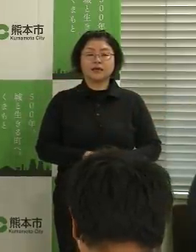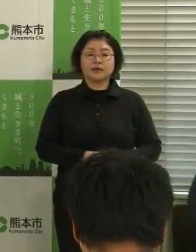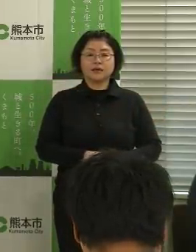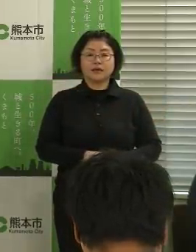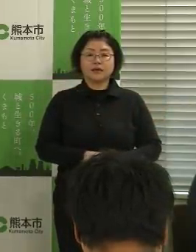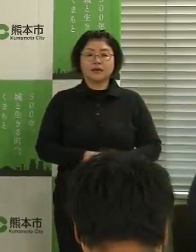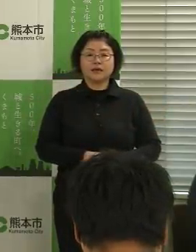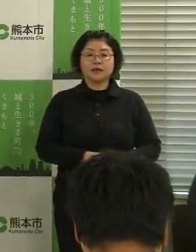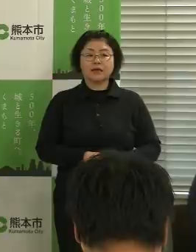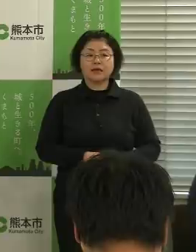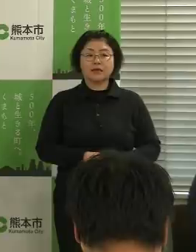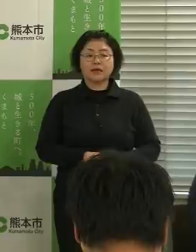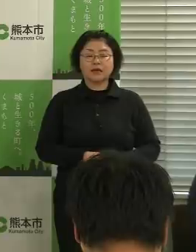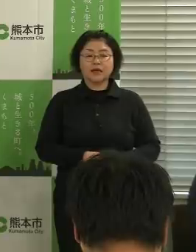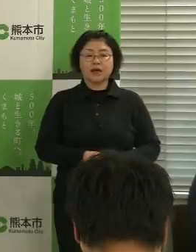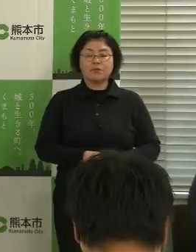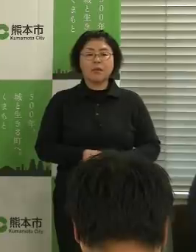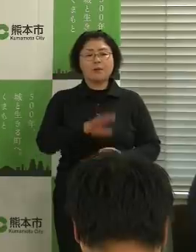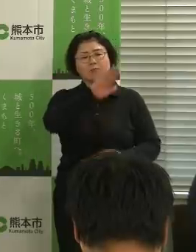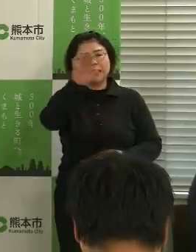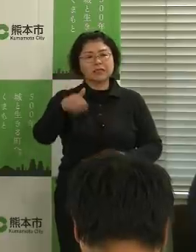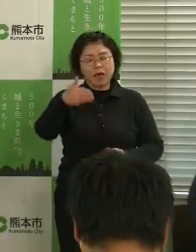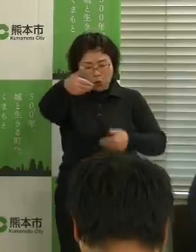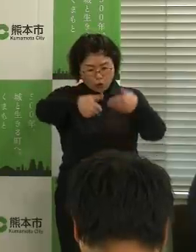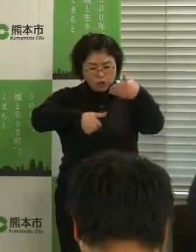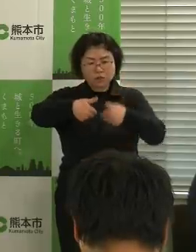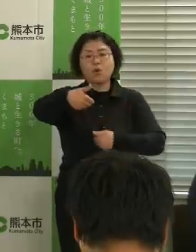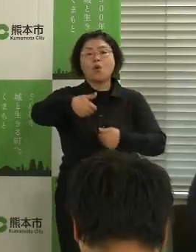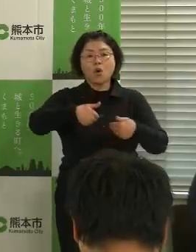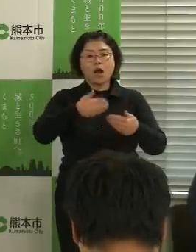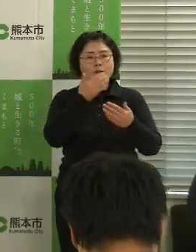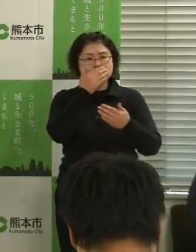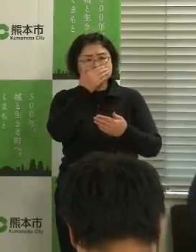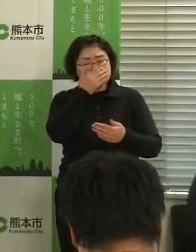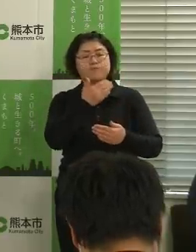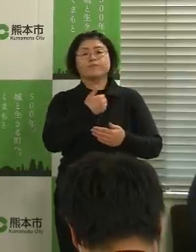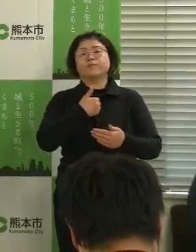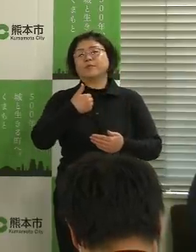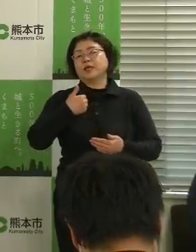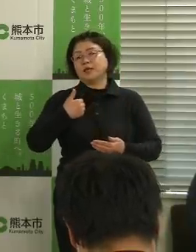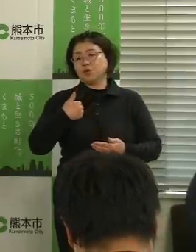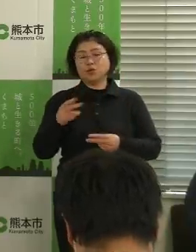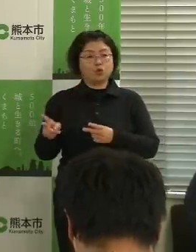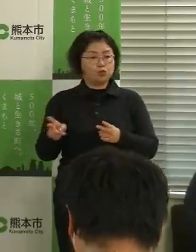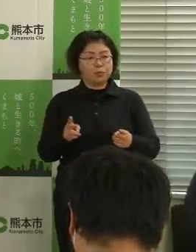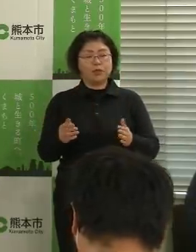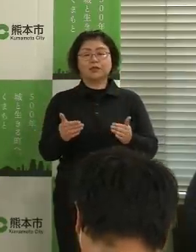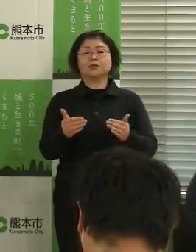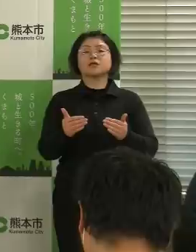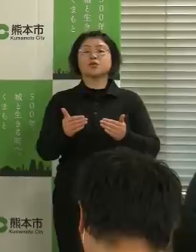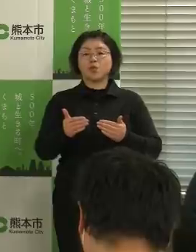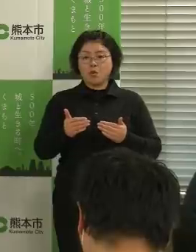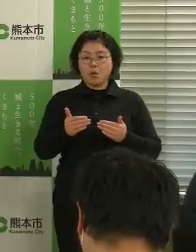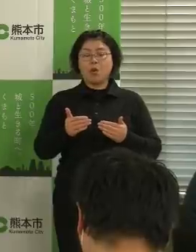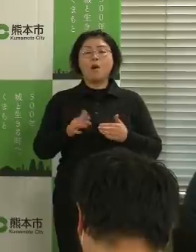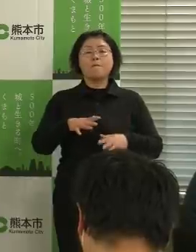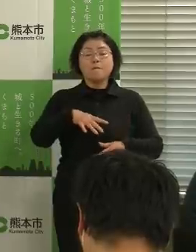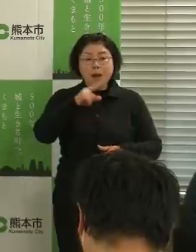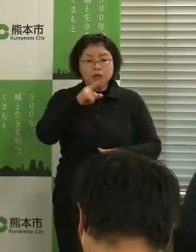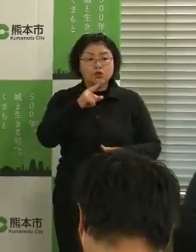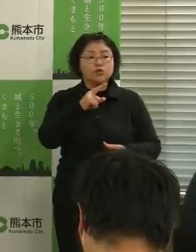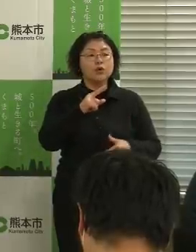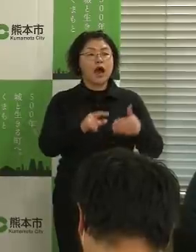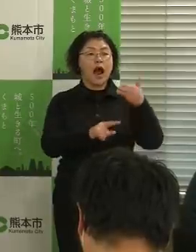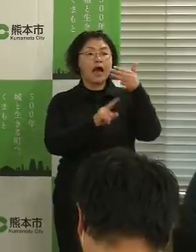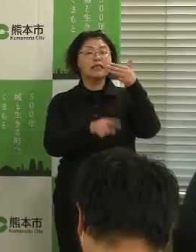制がですね、まあ、お問い合わせも含めて相当充実しなければいけないというふうに思いますので、まあ、まず、8名程度でまず準備